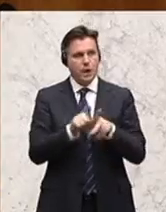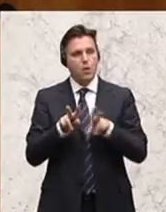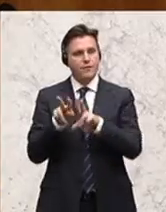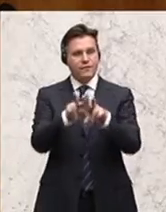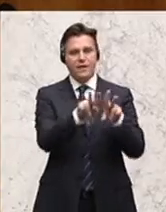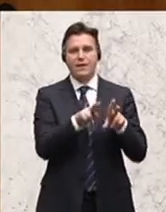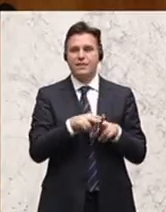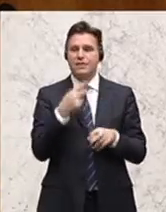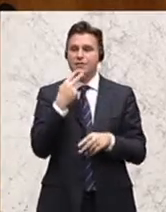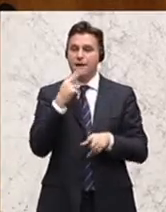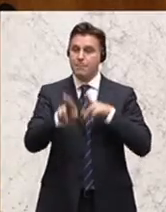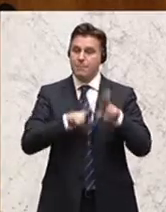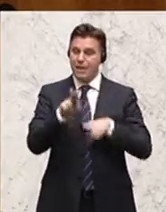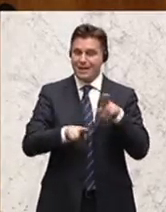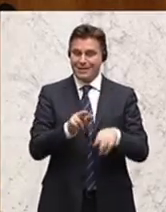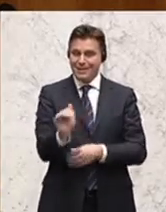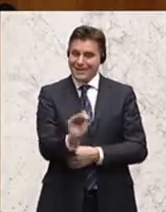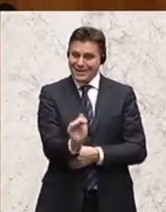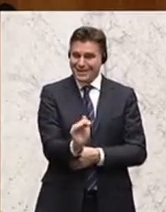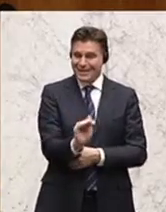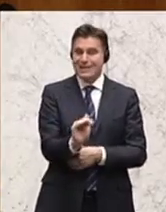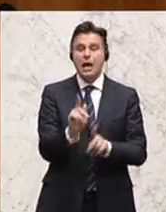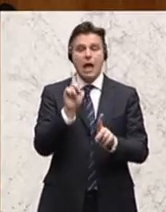von pflegenden Kindern,